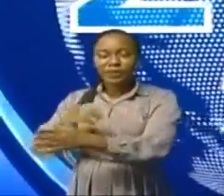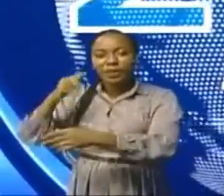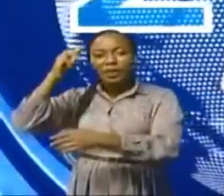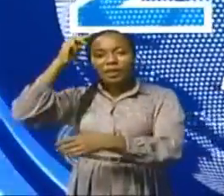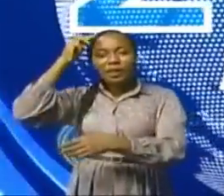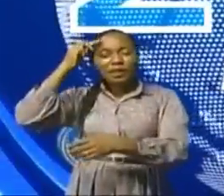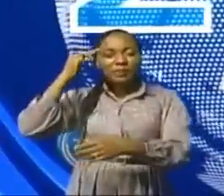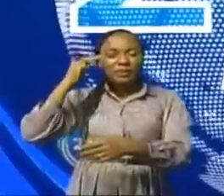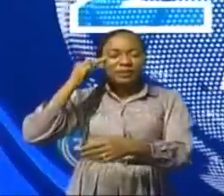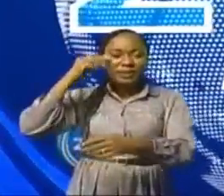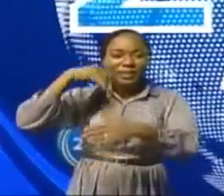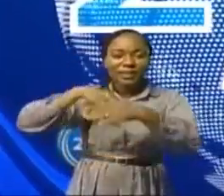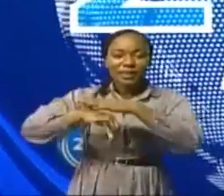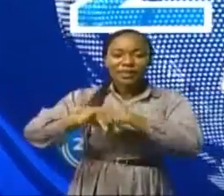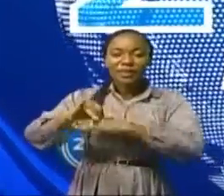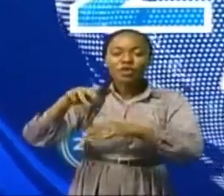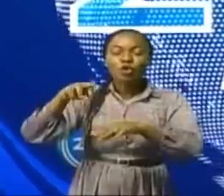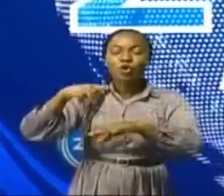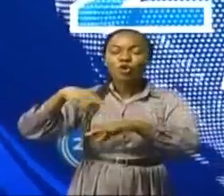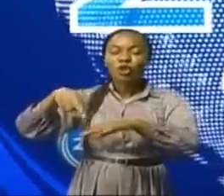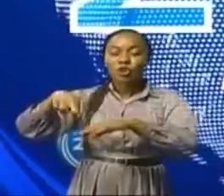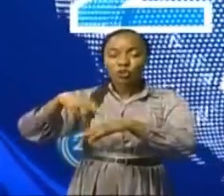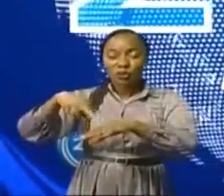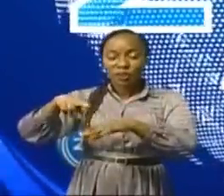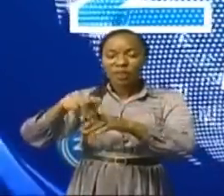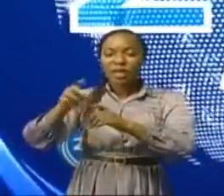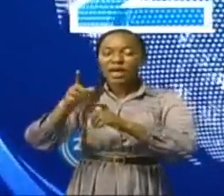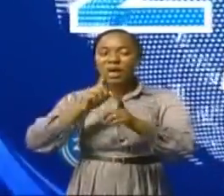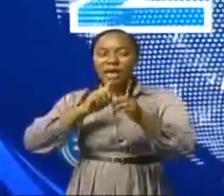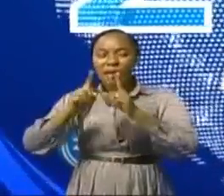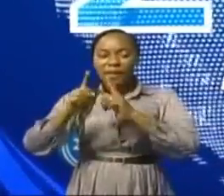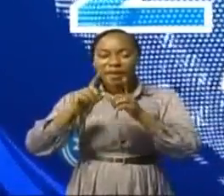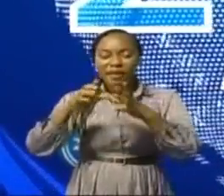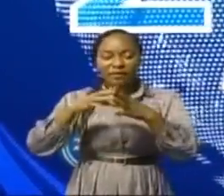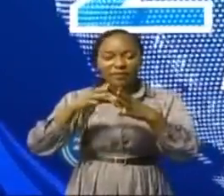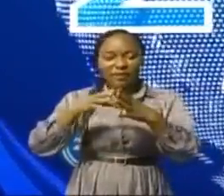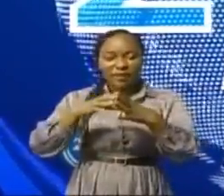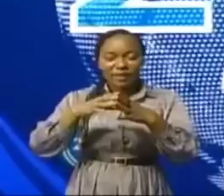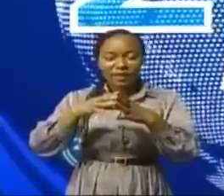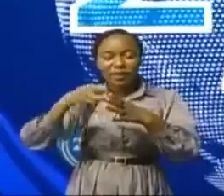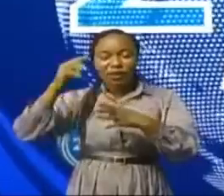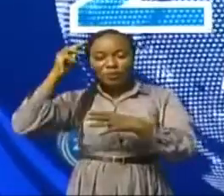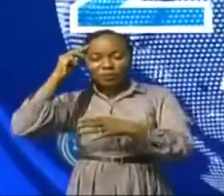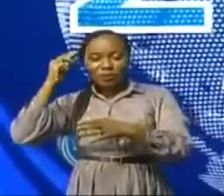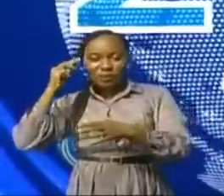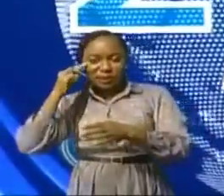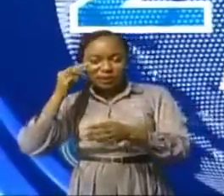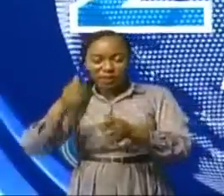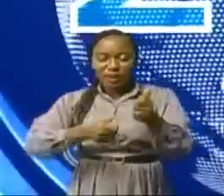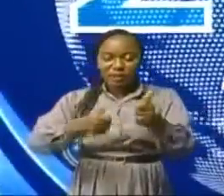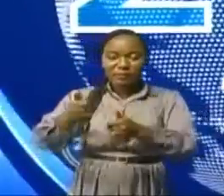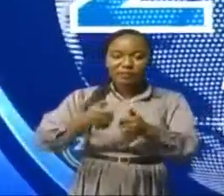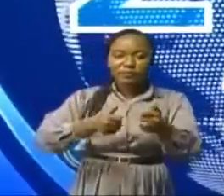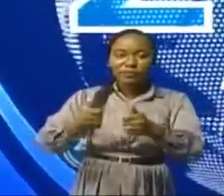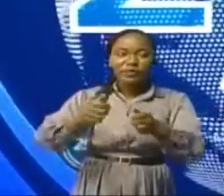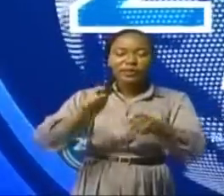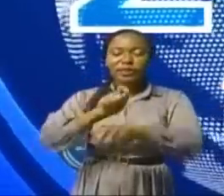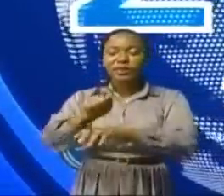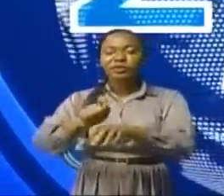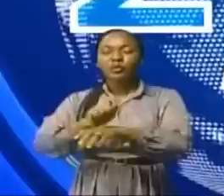de l'intégration régionale et francophonie a échangé avec le ministre de l'administration du territoire de la